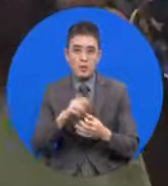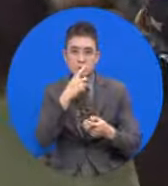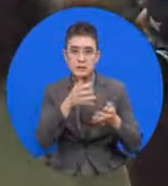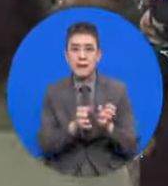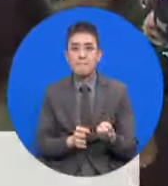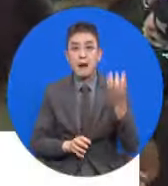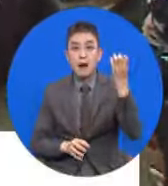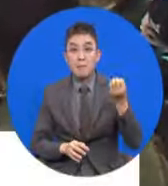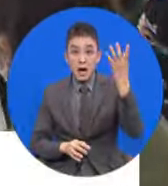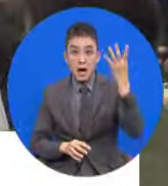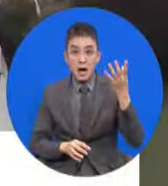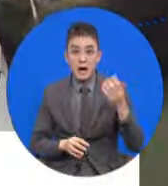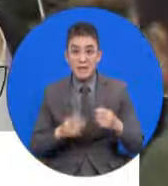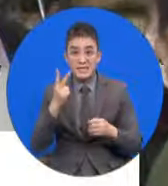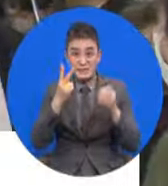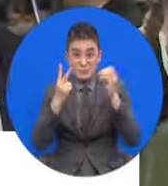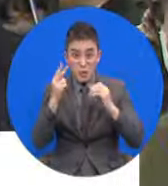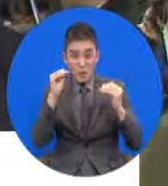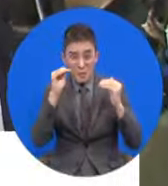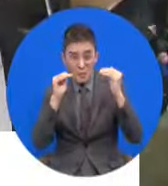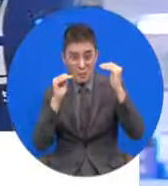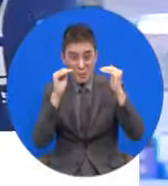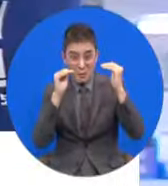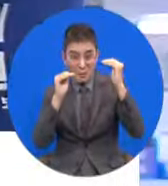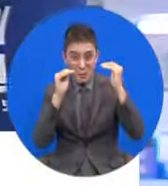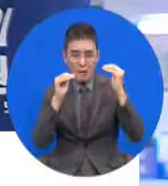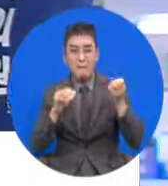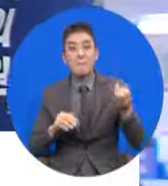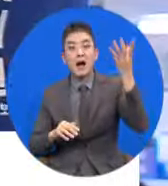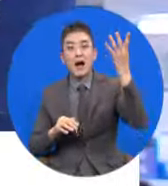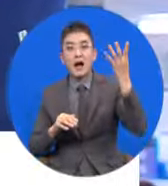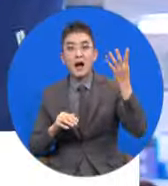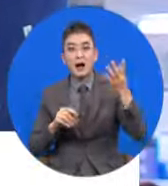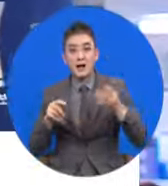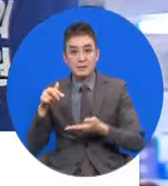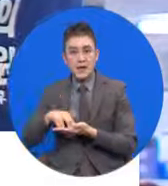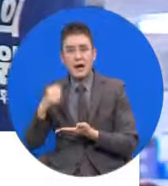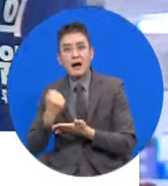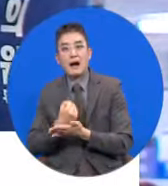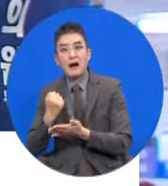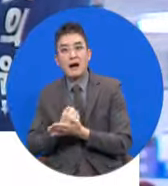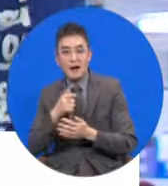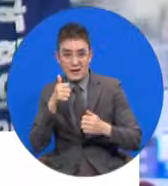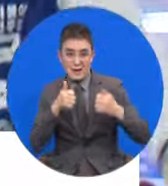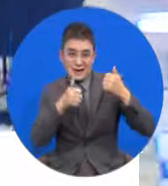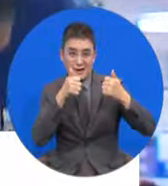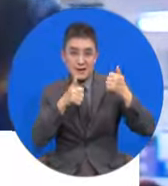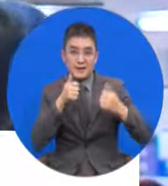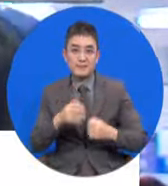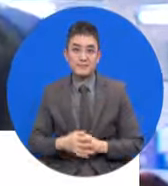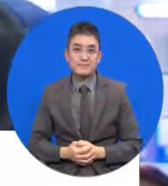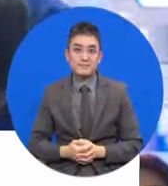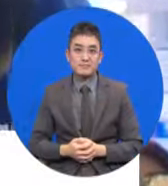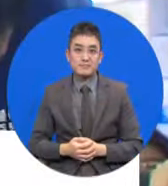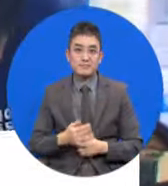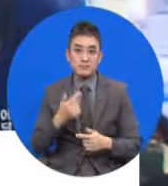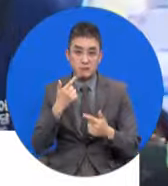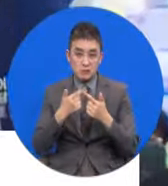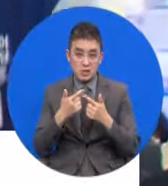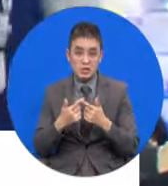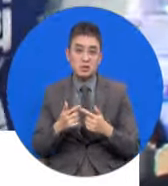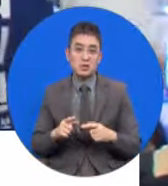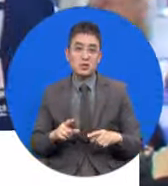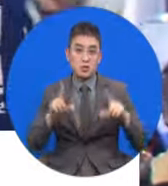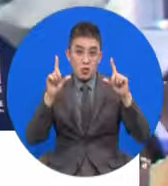모두 2%포인트 미만 표차로 승패가 갈릴 정도로 매번 치열한 승부가 이어졌습니다. 부산 서부와 경남 동부